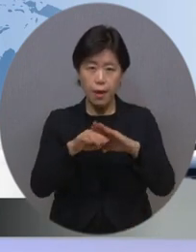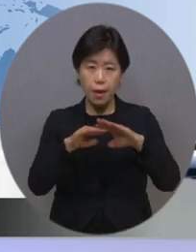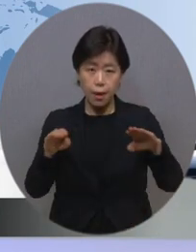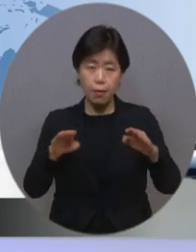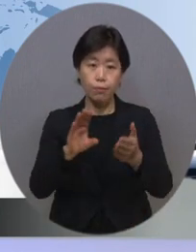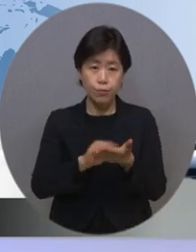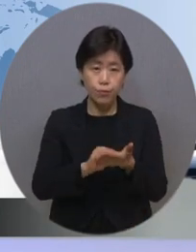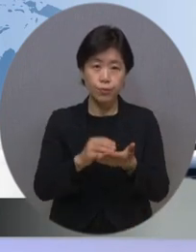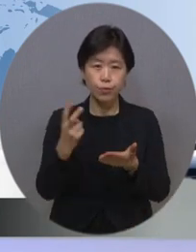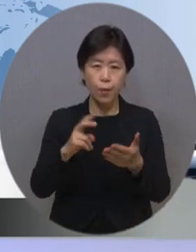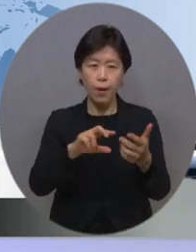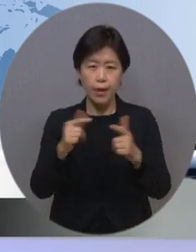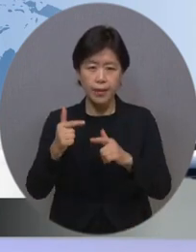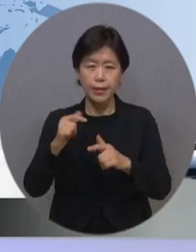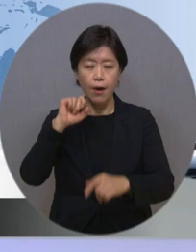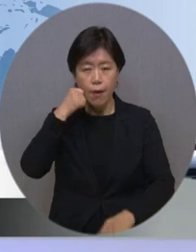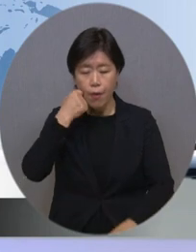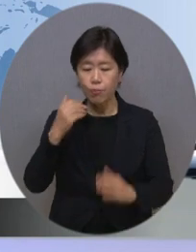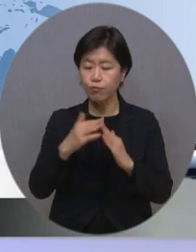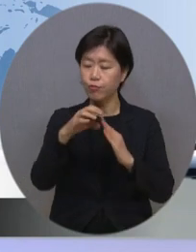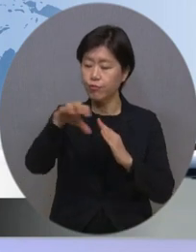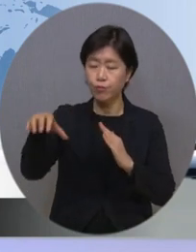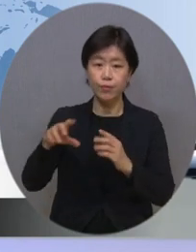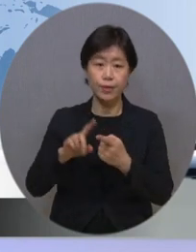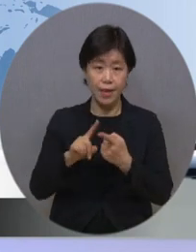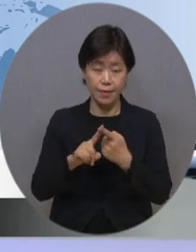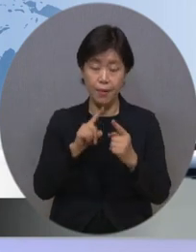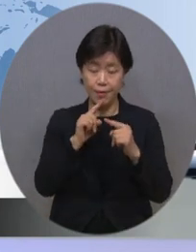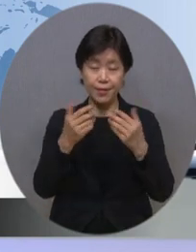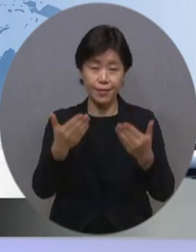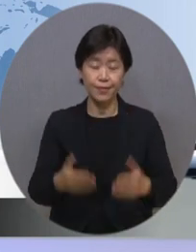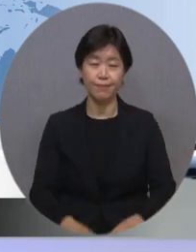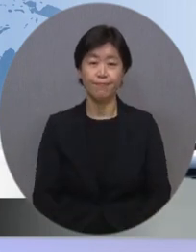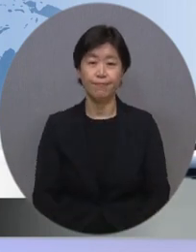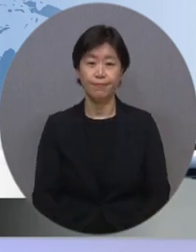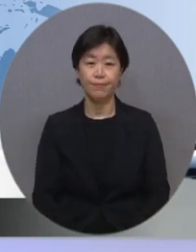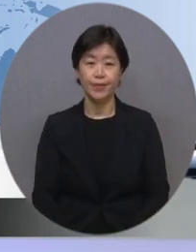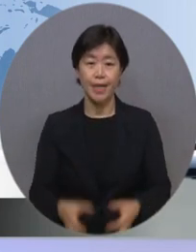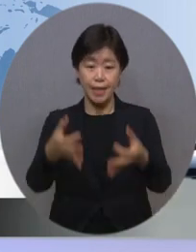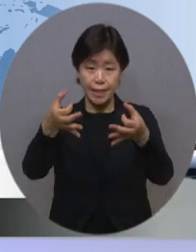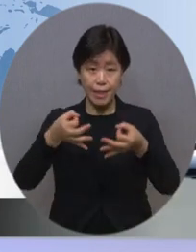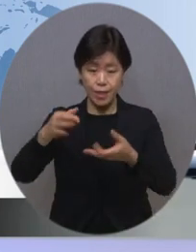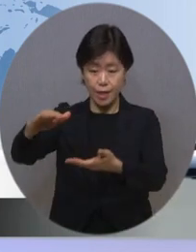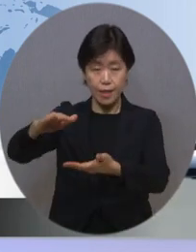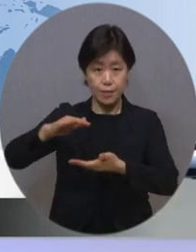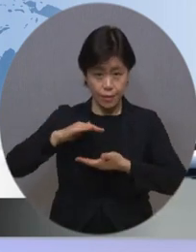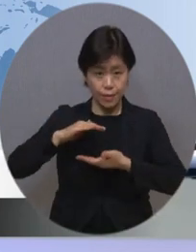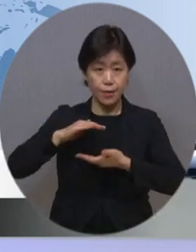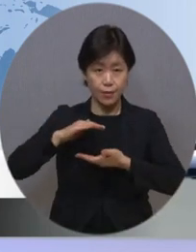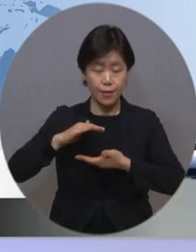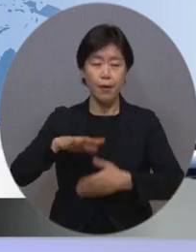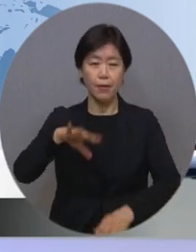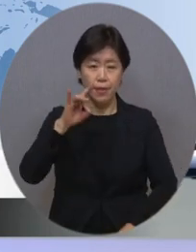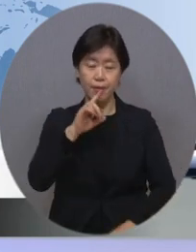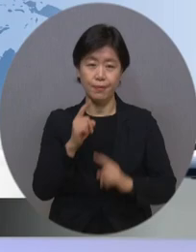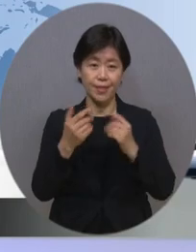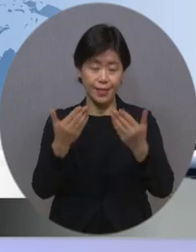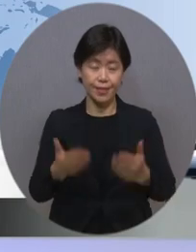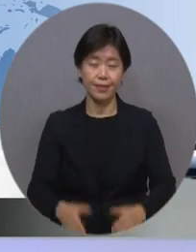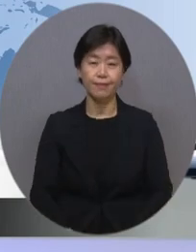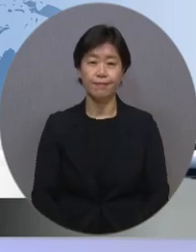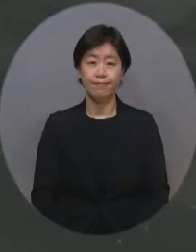취약계층의 어려운 현실을 사연과 제보로 직접 만나봅니다. 시청자가 전해온 현장의 목소리 먼저 전해드립니다.